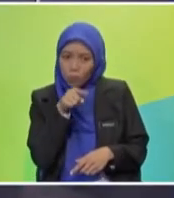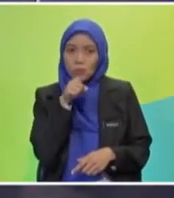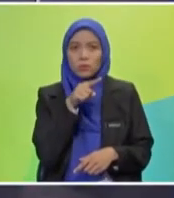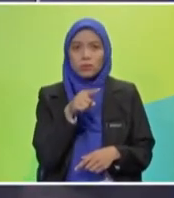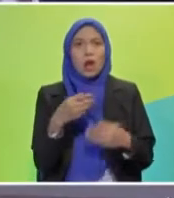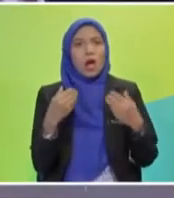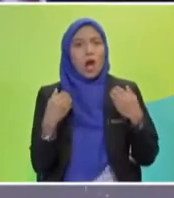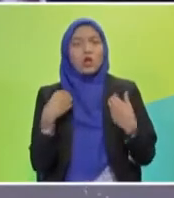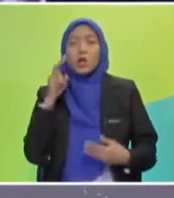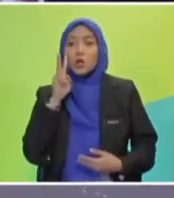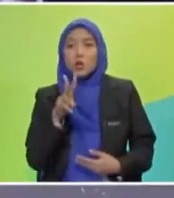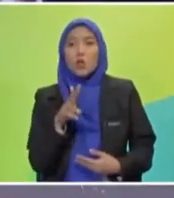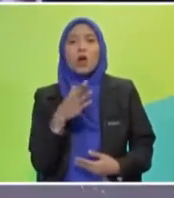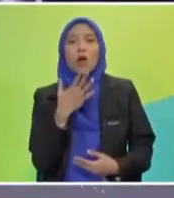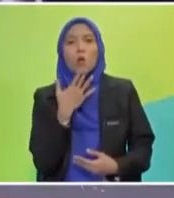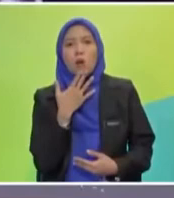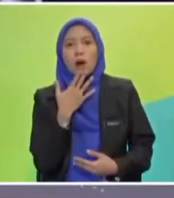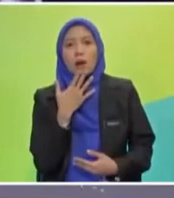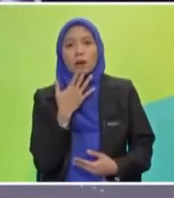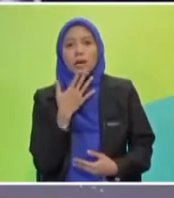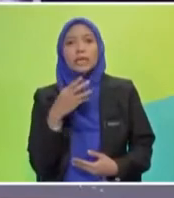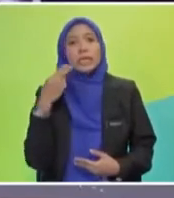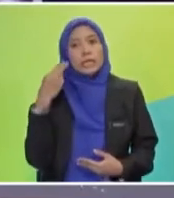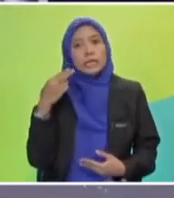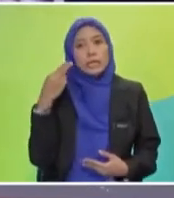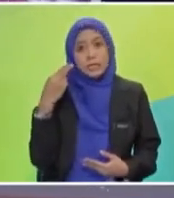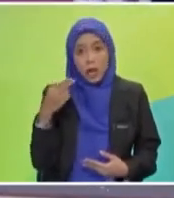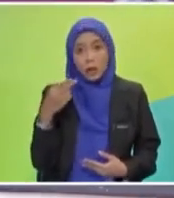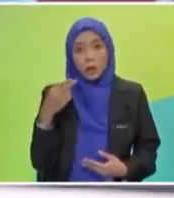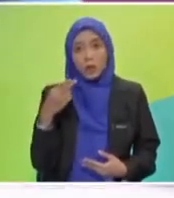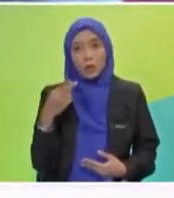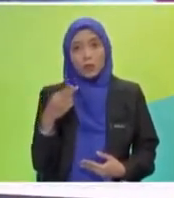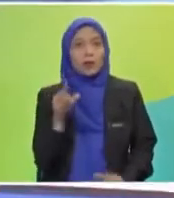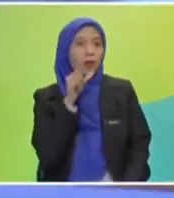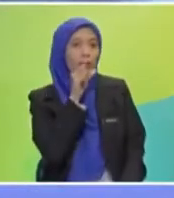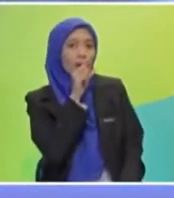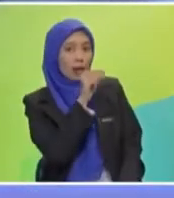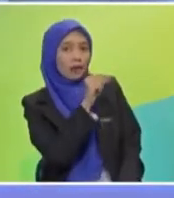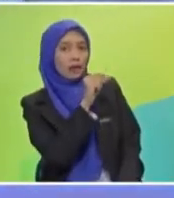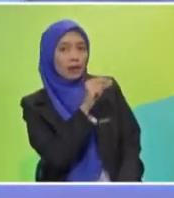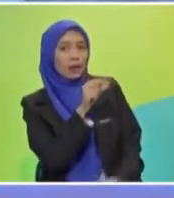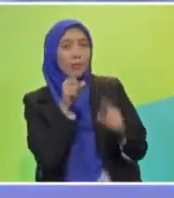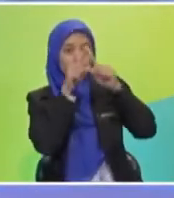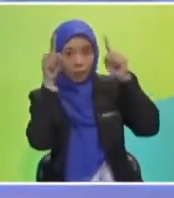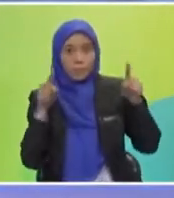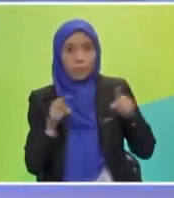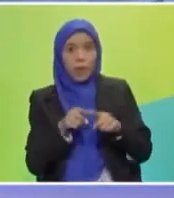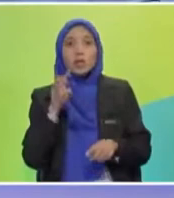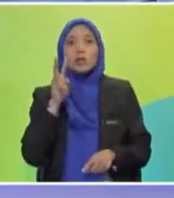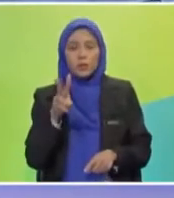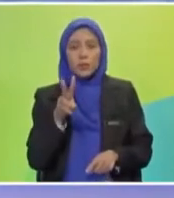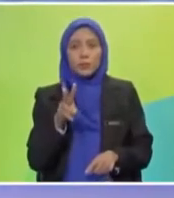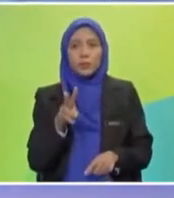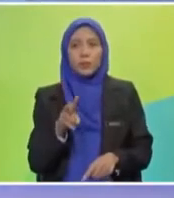2 butang yang berwarna hijau. Okey, kalau boleh Nisa lekatkan di situ. Okey, saya lekatkan di papan ini. Okey, 2 butang. Kemudian